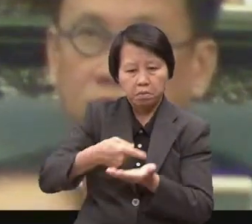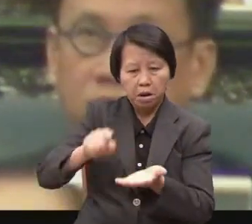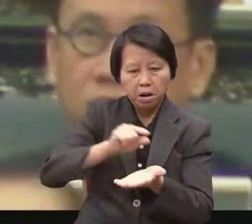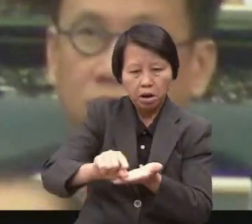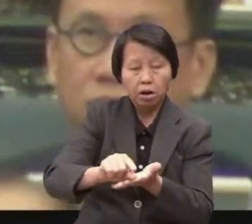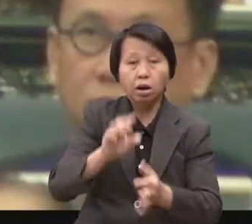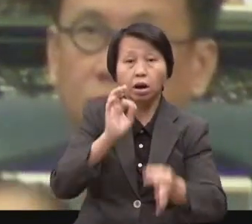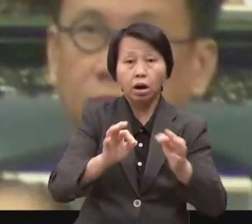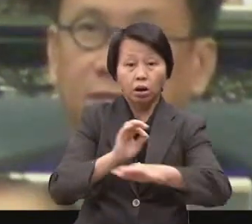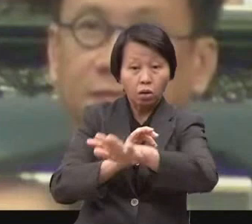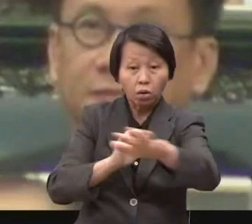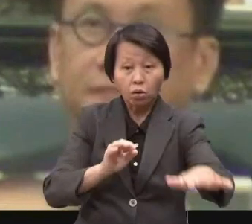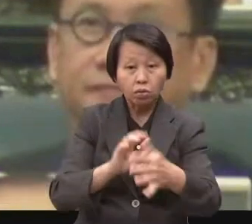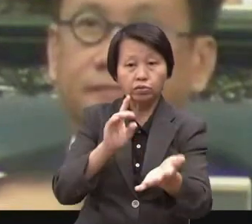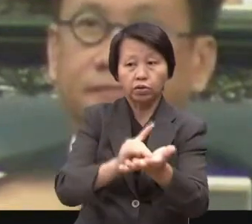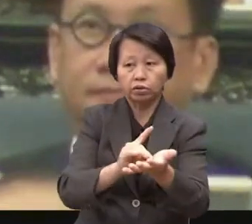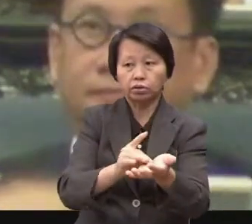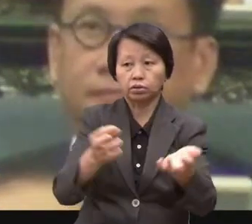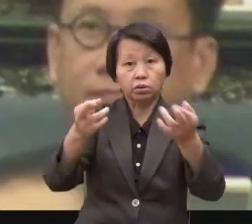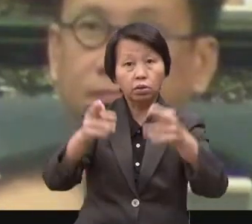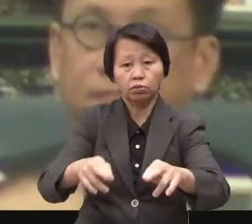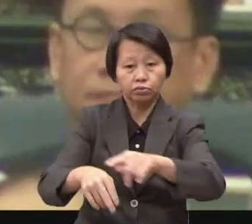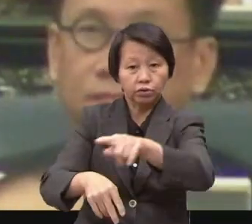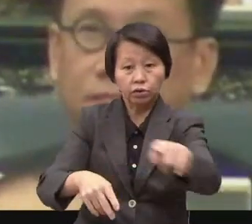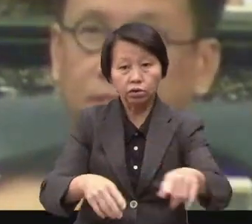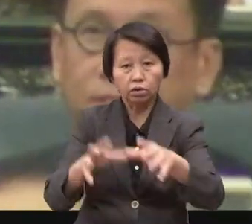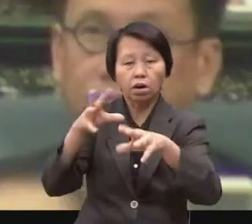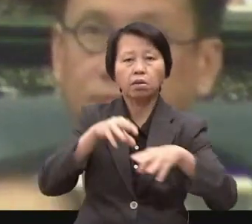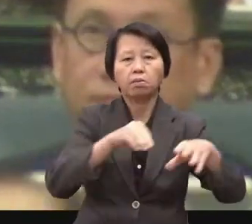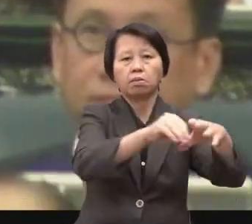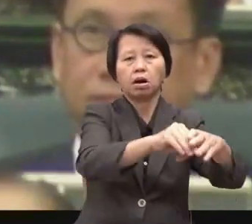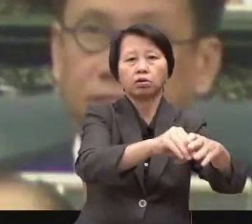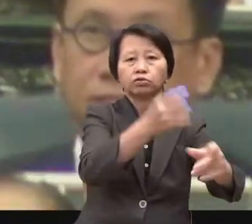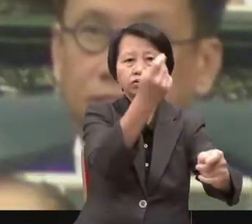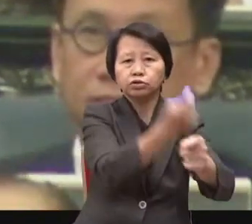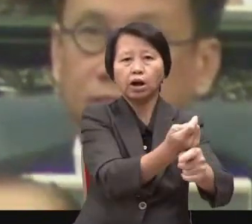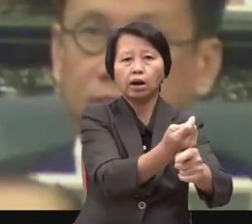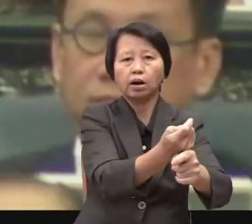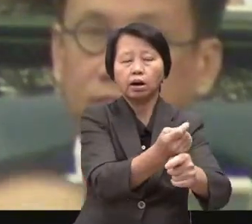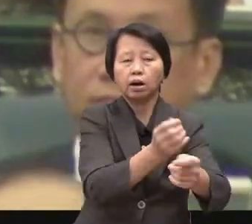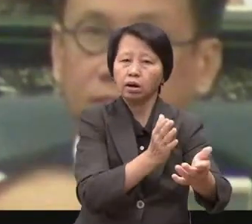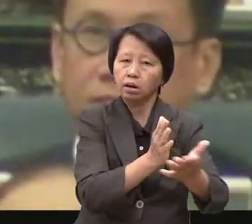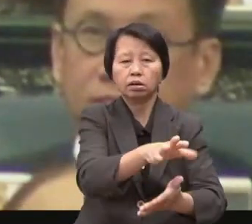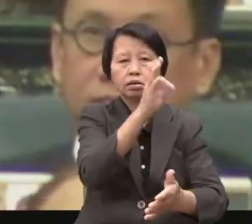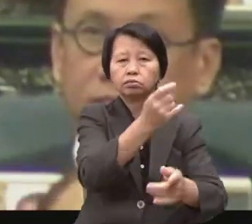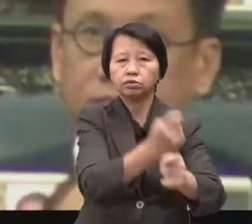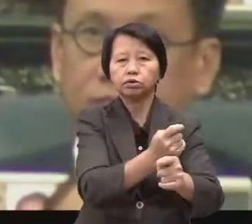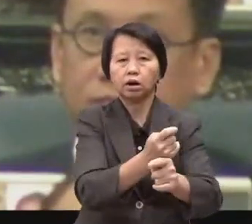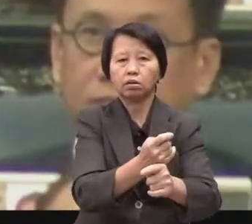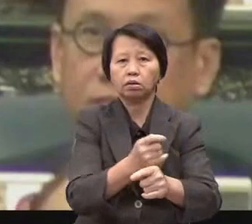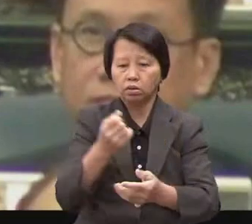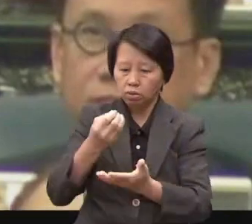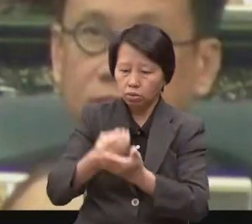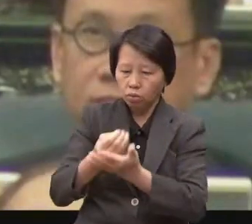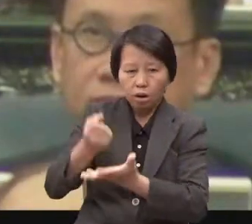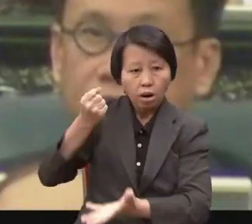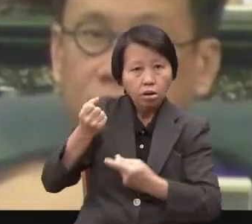jika semua pegawai perbuatan lantikan kontrak diserap masuk dan seterusnya dilantik secara tetap